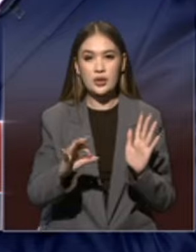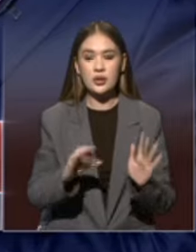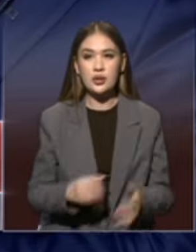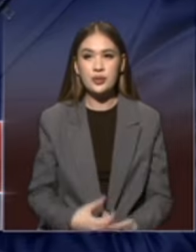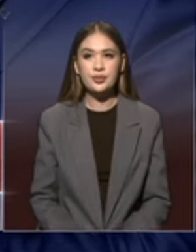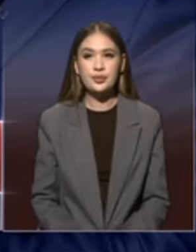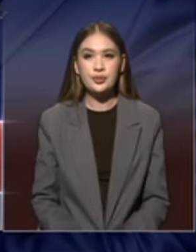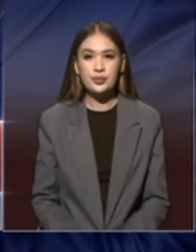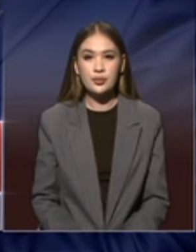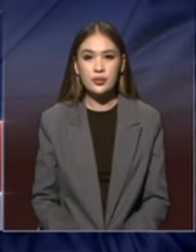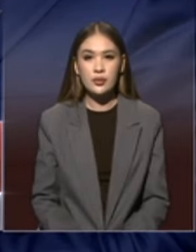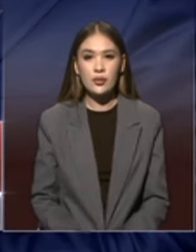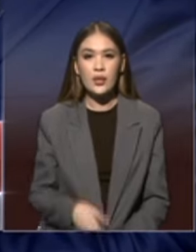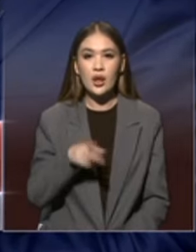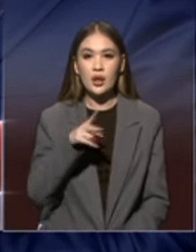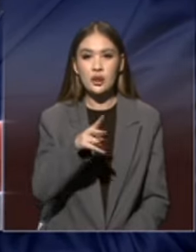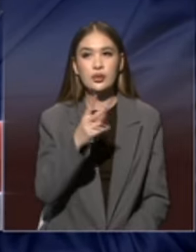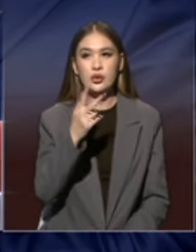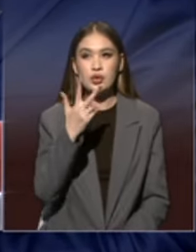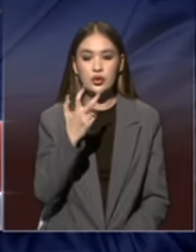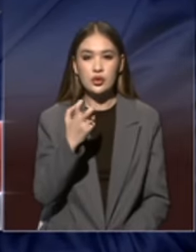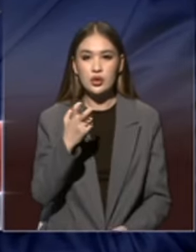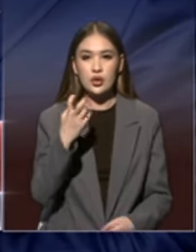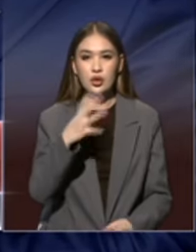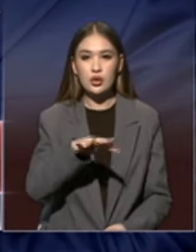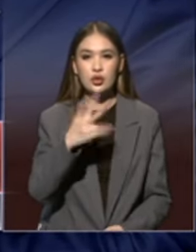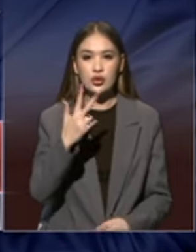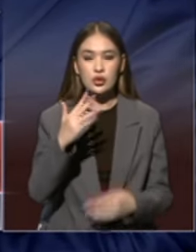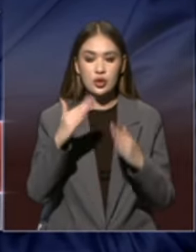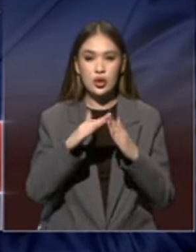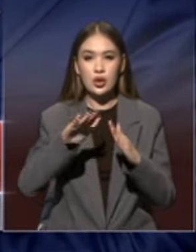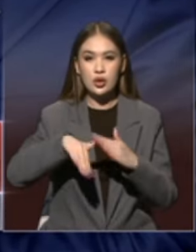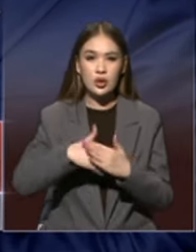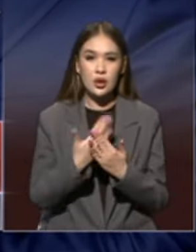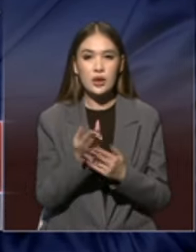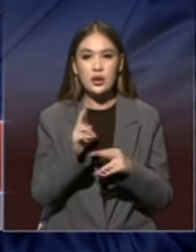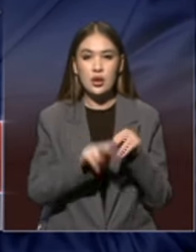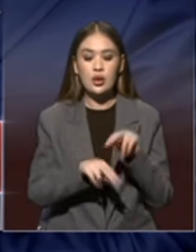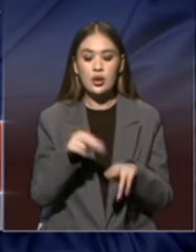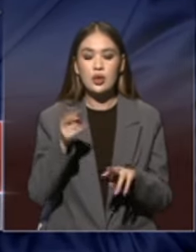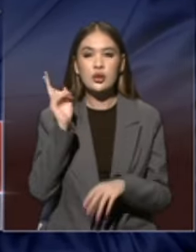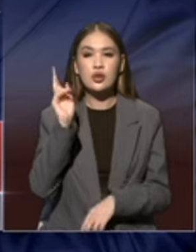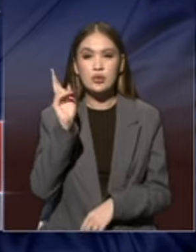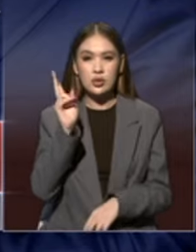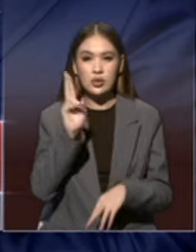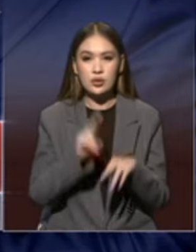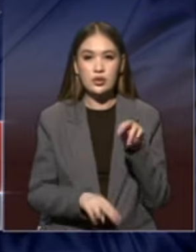иә. 2343 үй жаңадан салынып жатыр дедіңіз. Кімдер салып жатыр ол үйлерді?